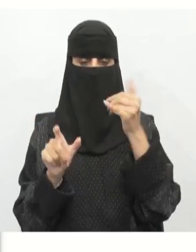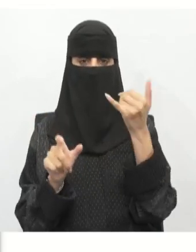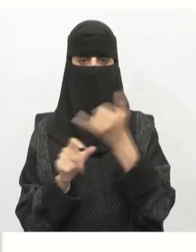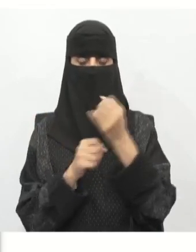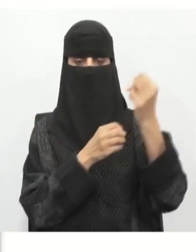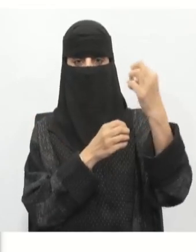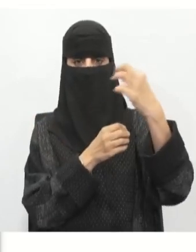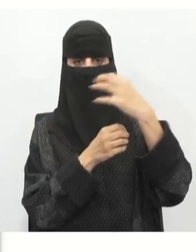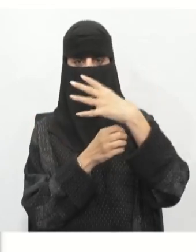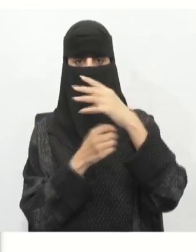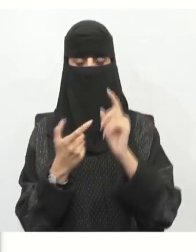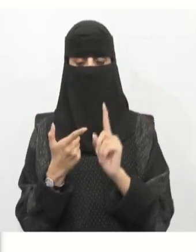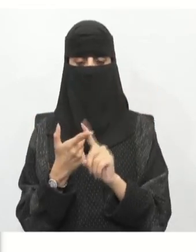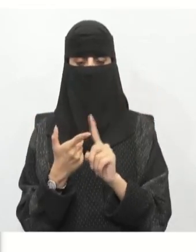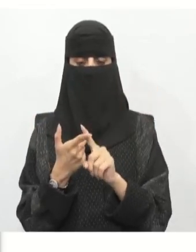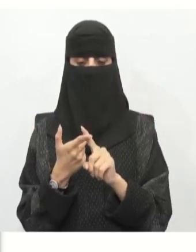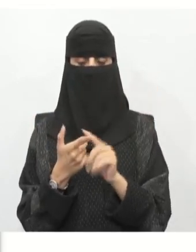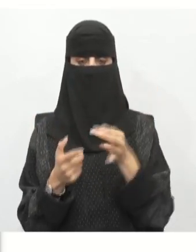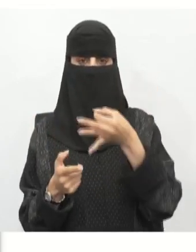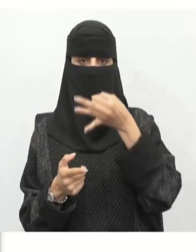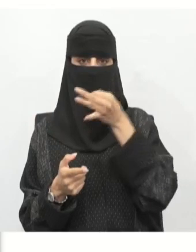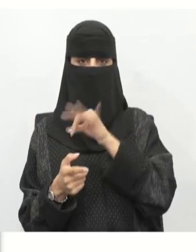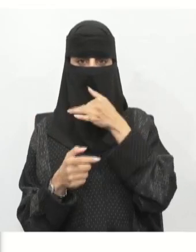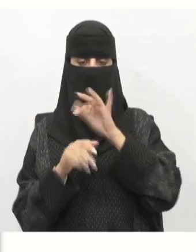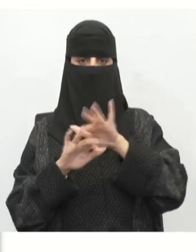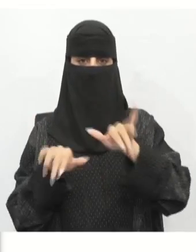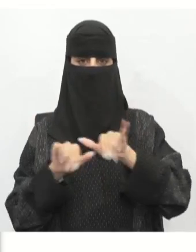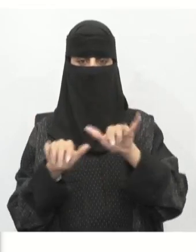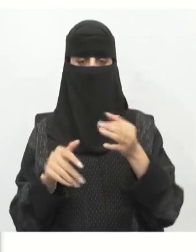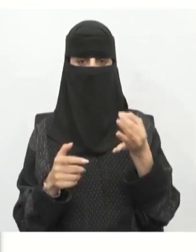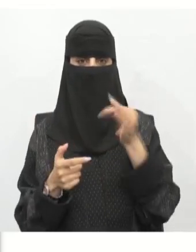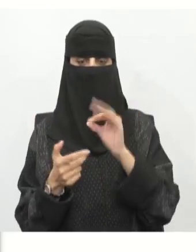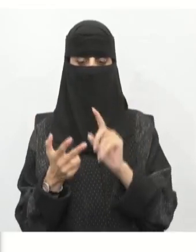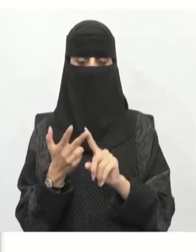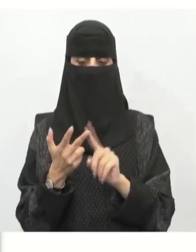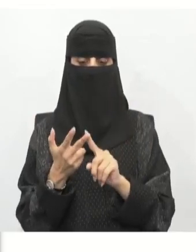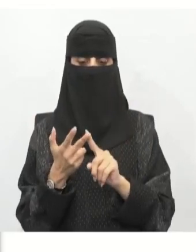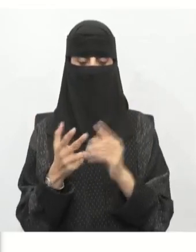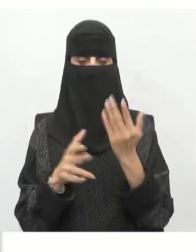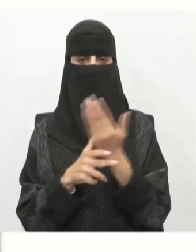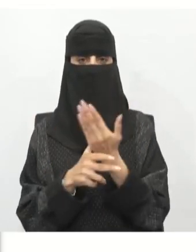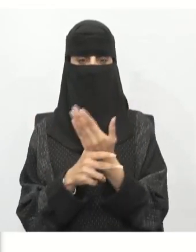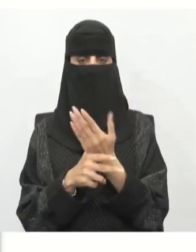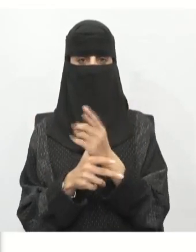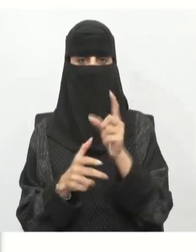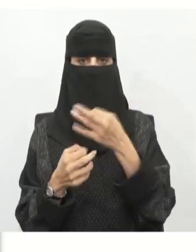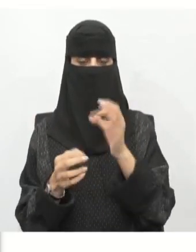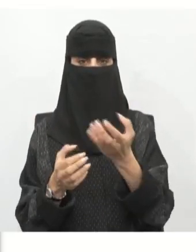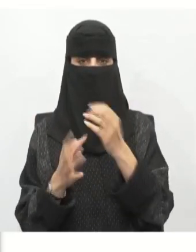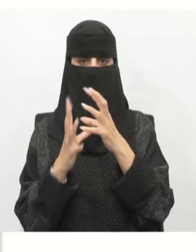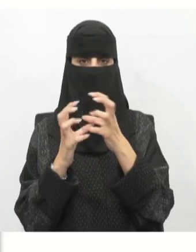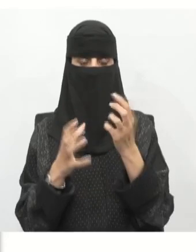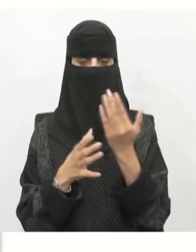الشمس ثانيا يبين فوائد السباحه ثالثا يعلل سبب غسل